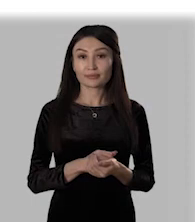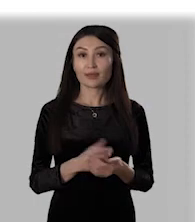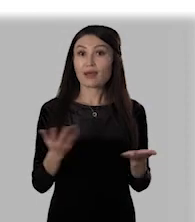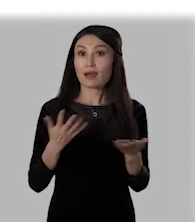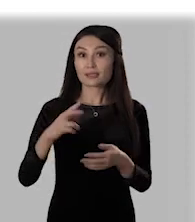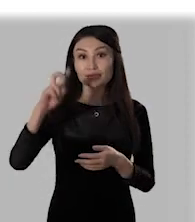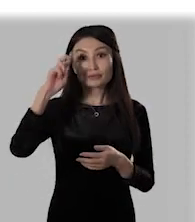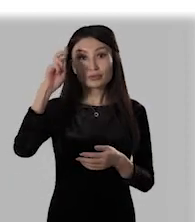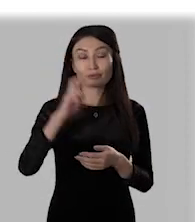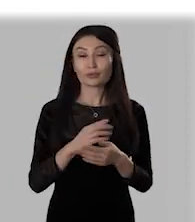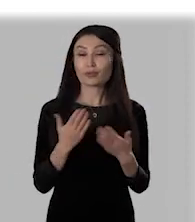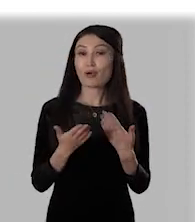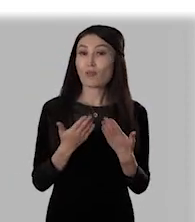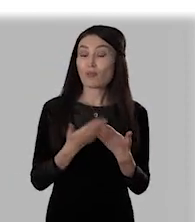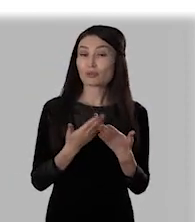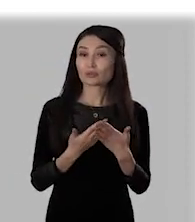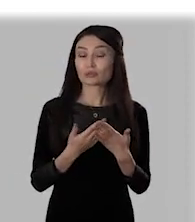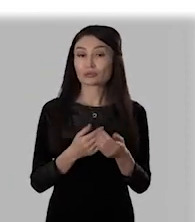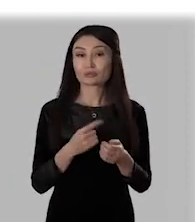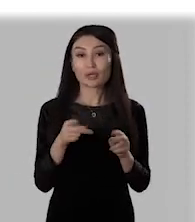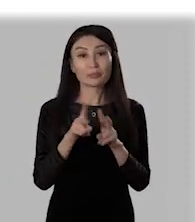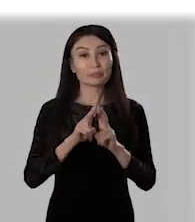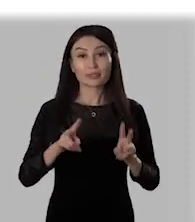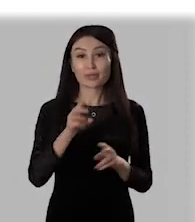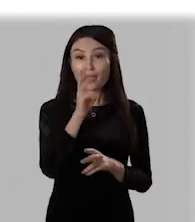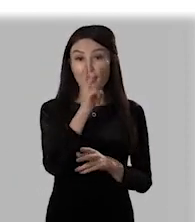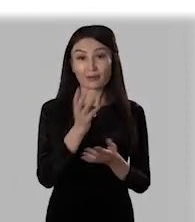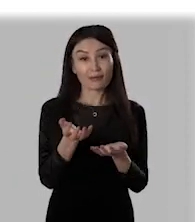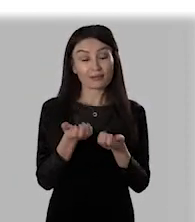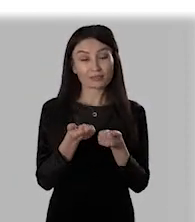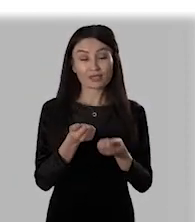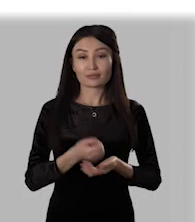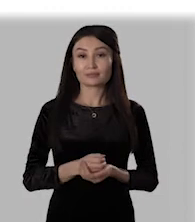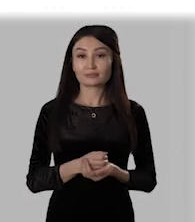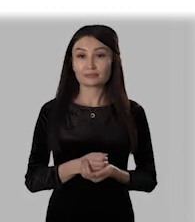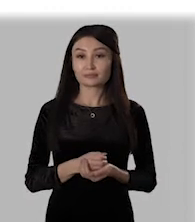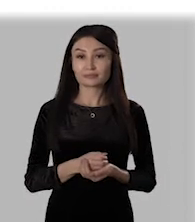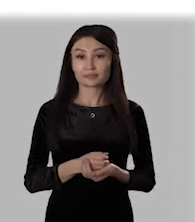Кайсы өлкөлөрдө болжолдуу түрдө бирдей айлык алышат?